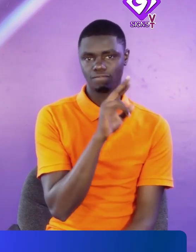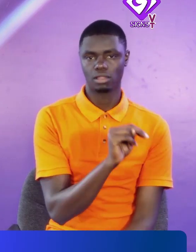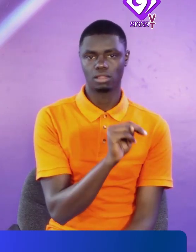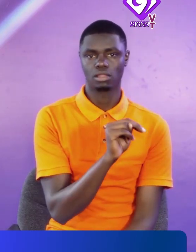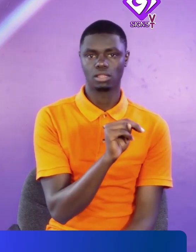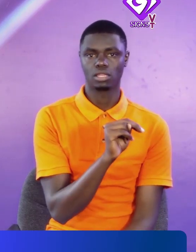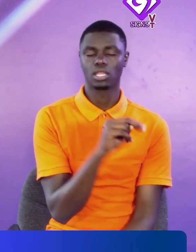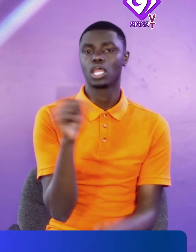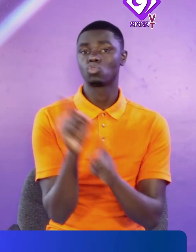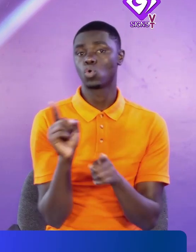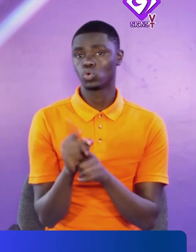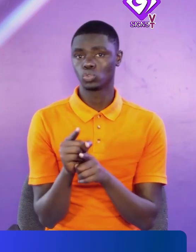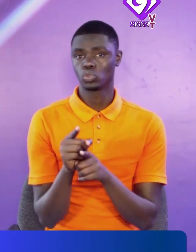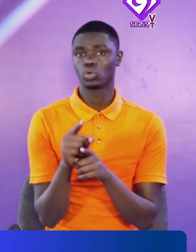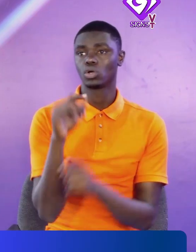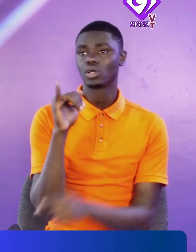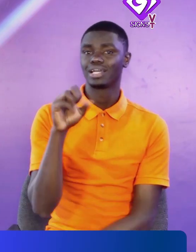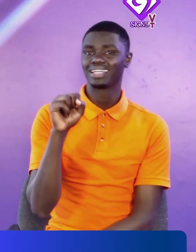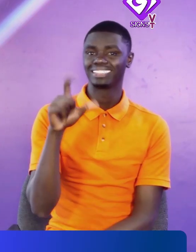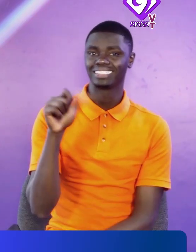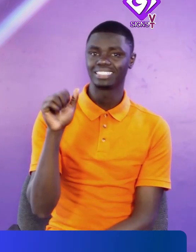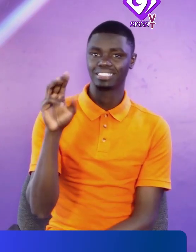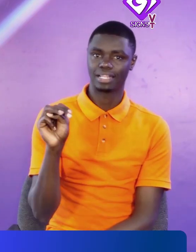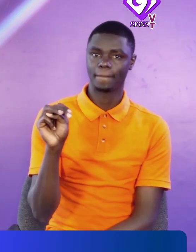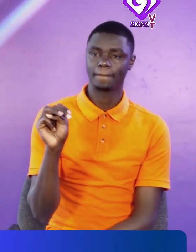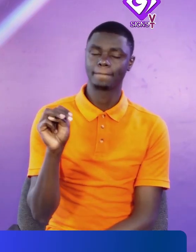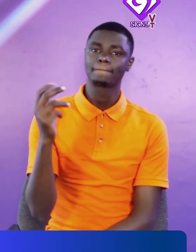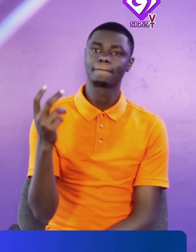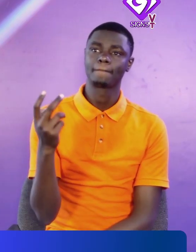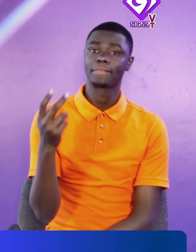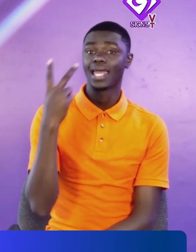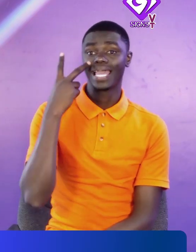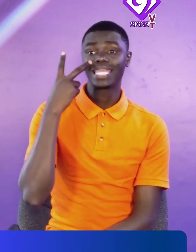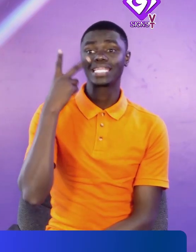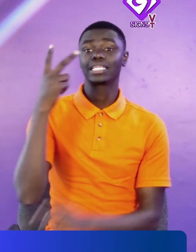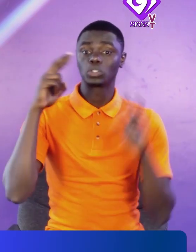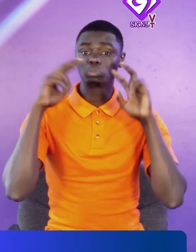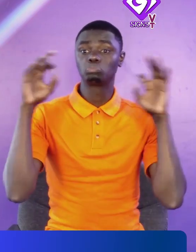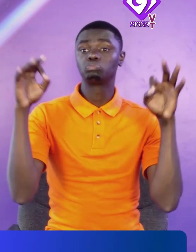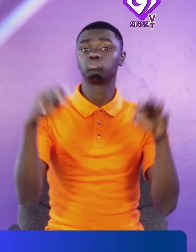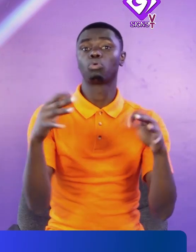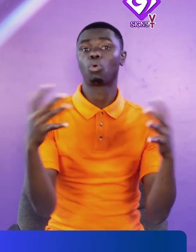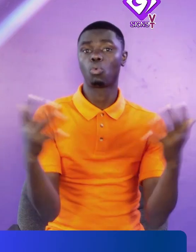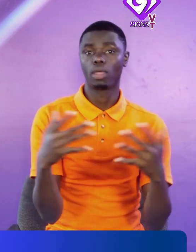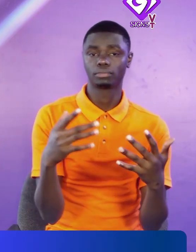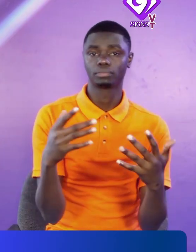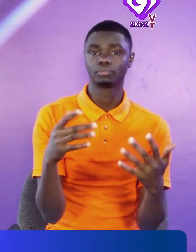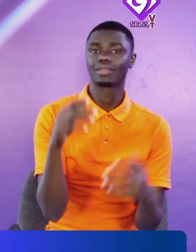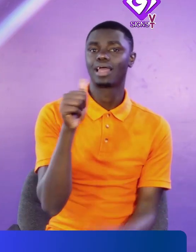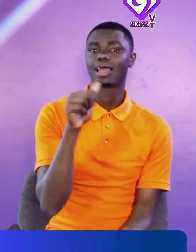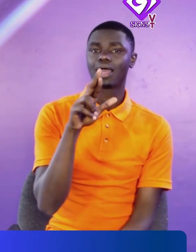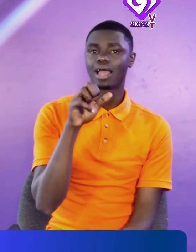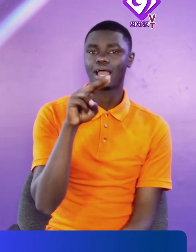pia Islam Makhachev. Huu mpambano utaandaliwa pale T-Mobile Arena, Las Vegas,